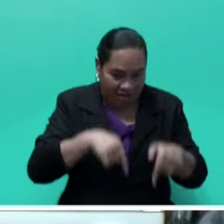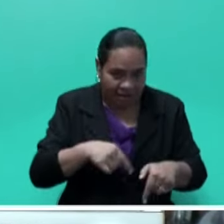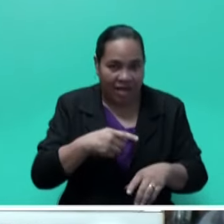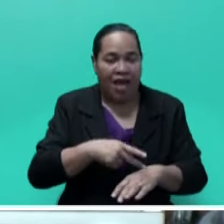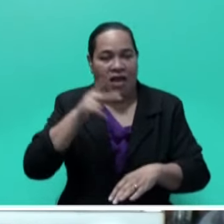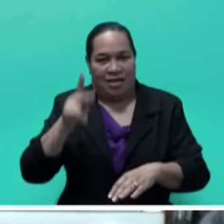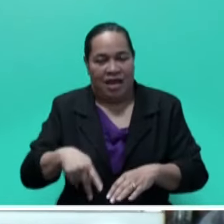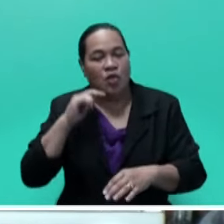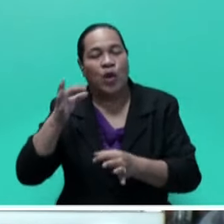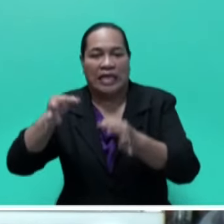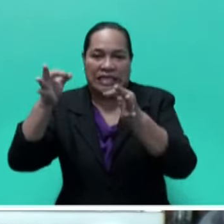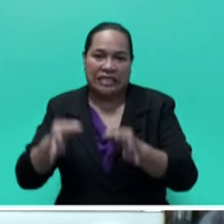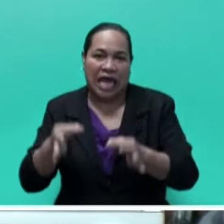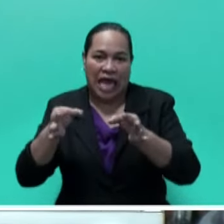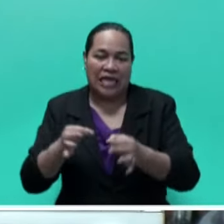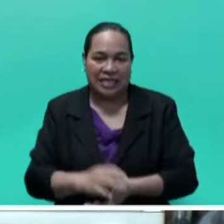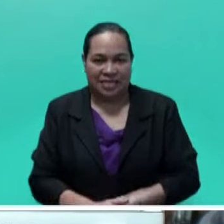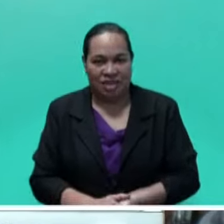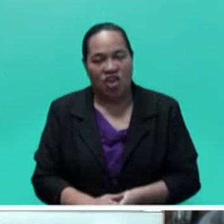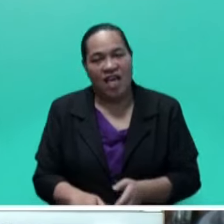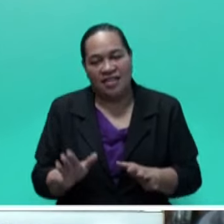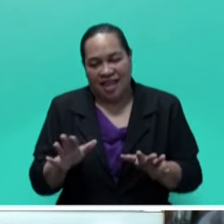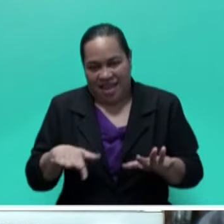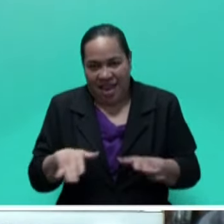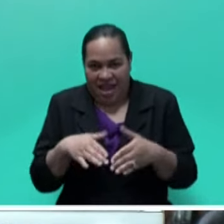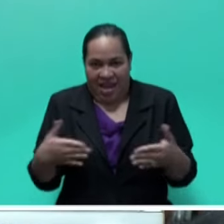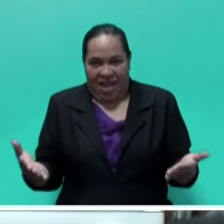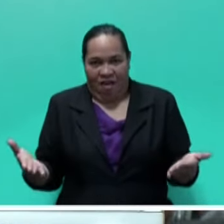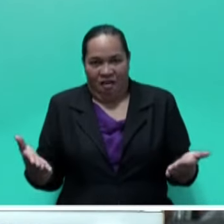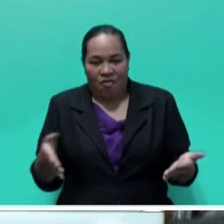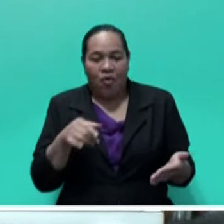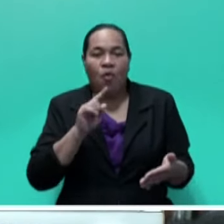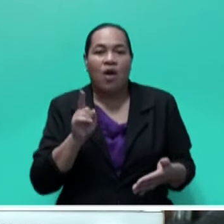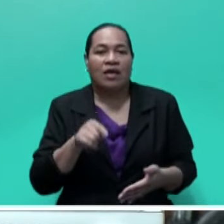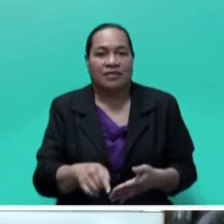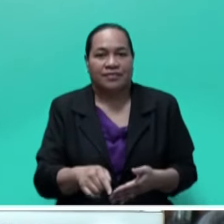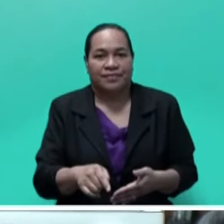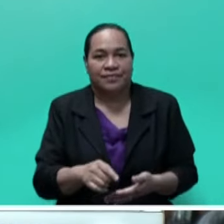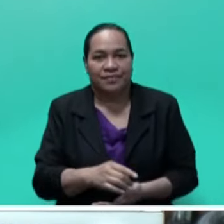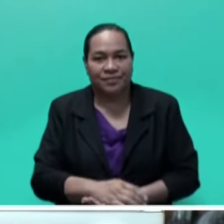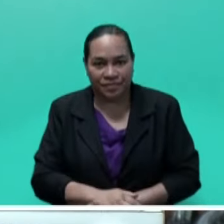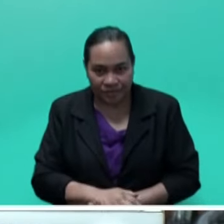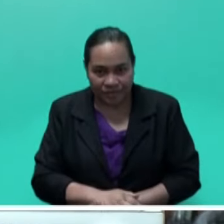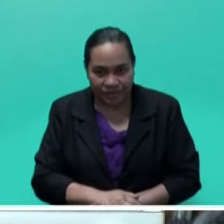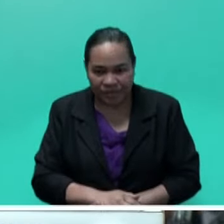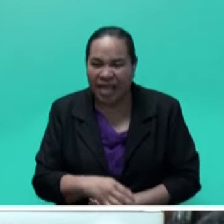lewaki. Ya mbeka na ve kasa mai garavi tiko na tambataka i tau kei, me mbaleta na kouai,